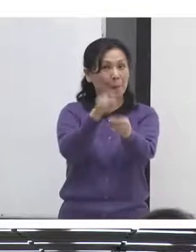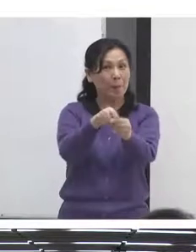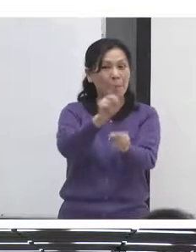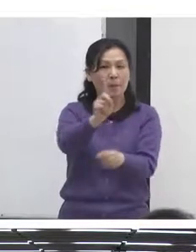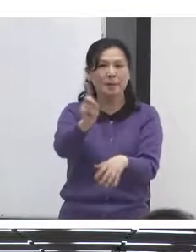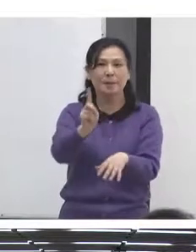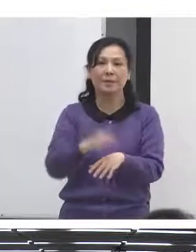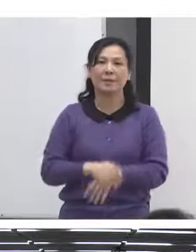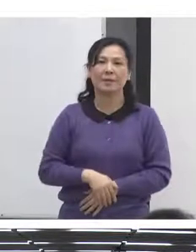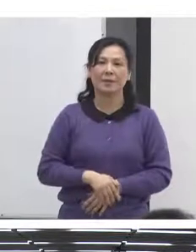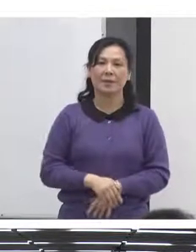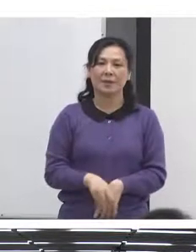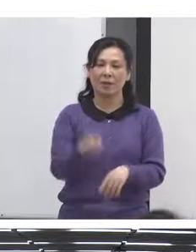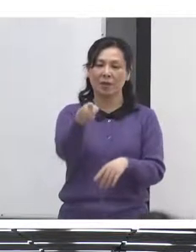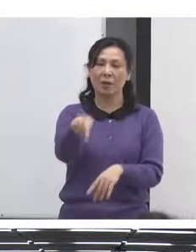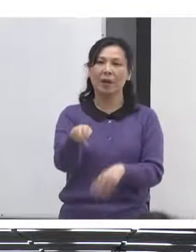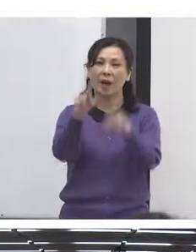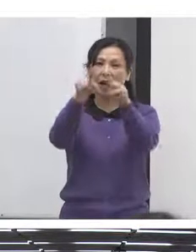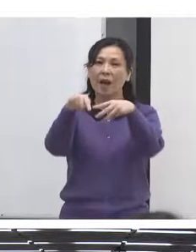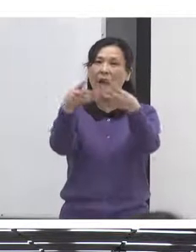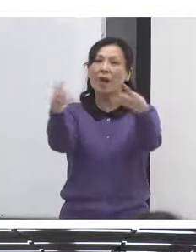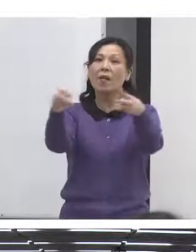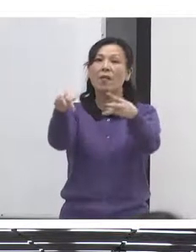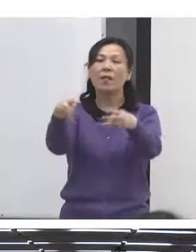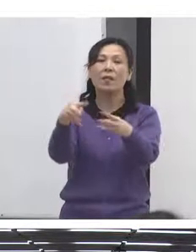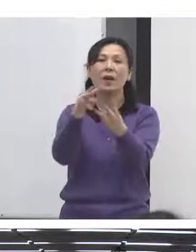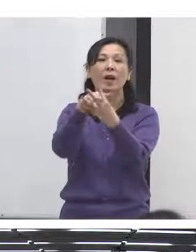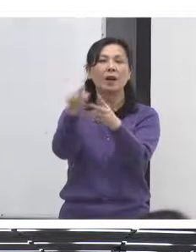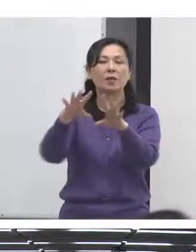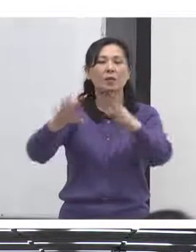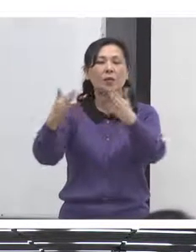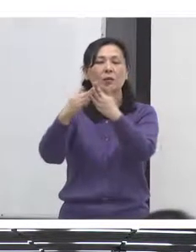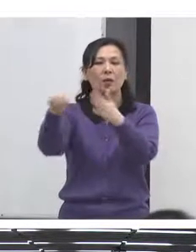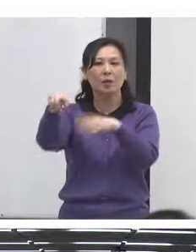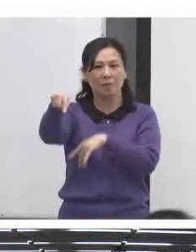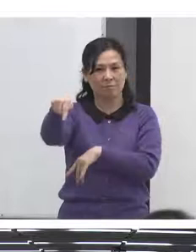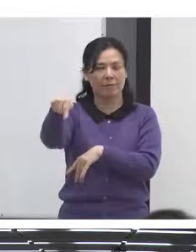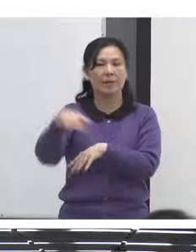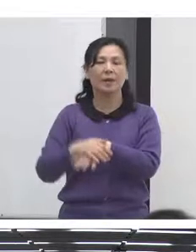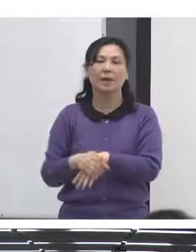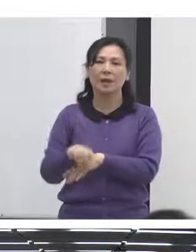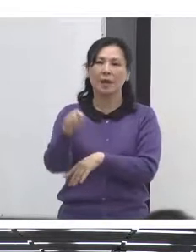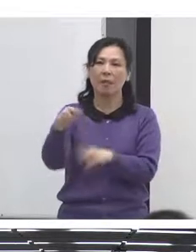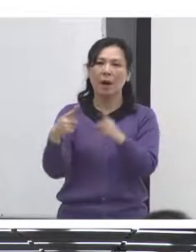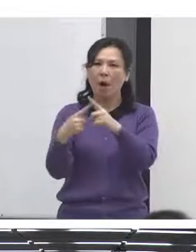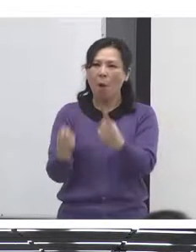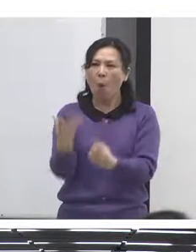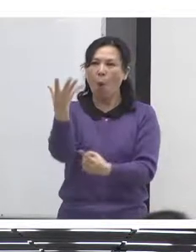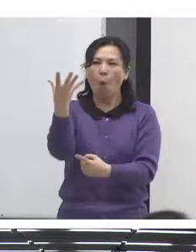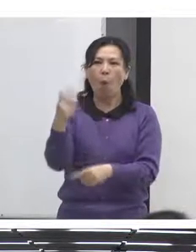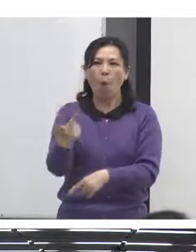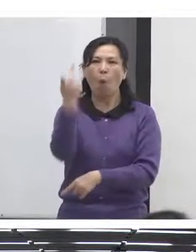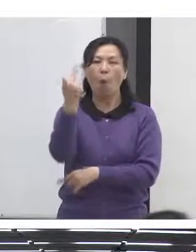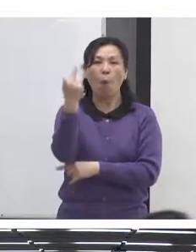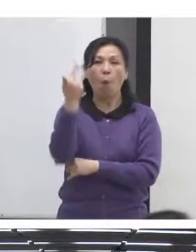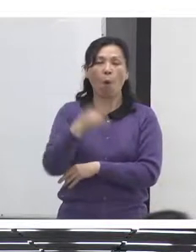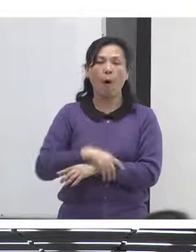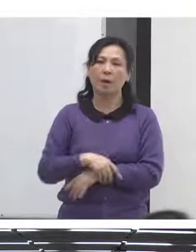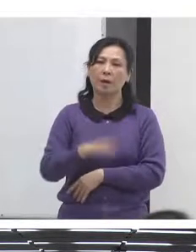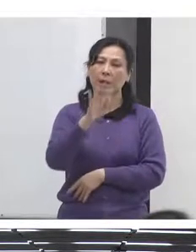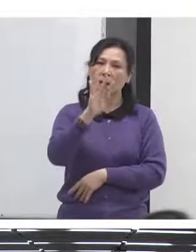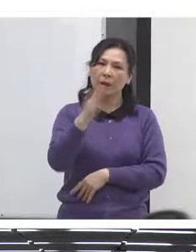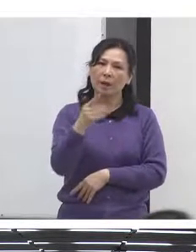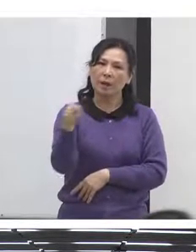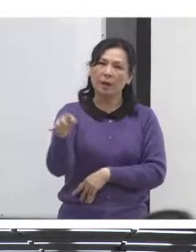重在非洲国家地区。那因为他们人口的成长非常的快速，然后当地的资源可